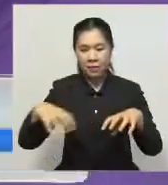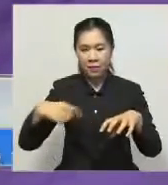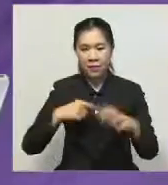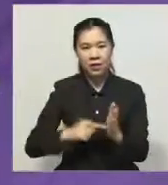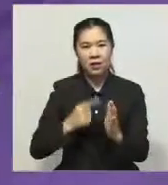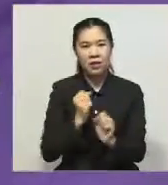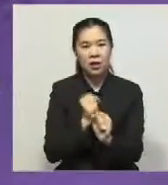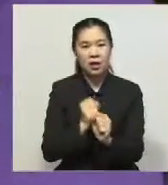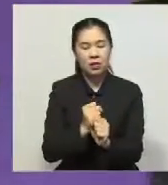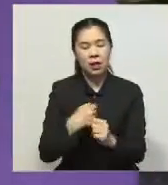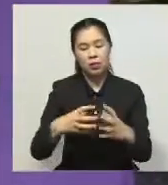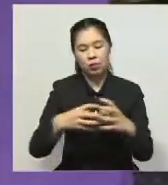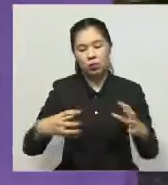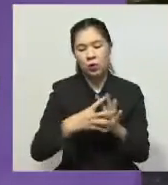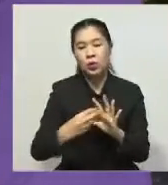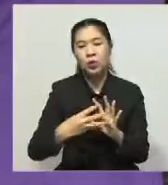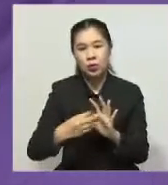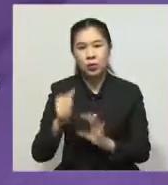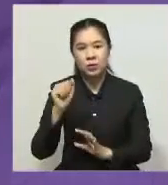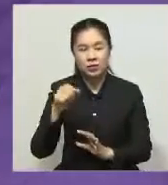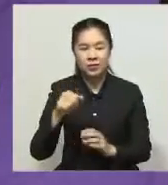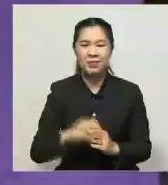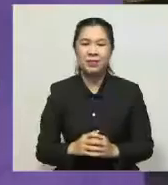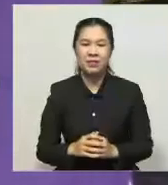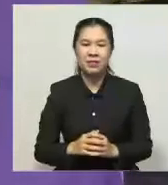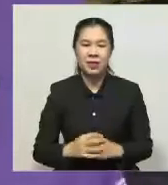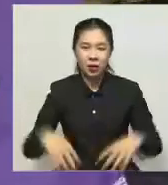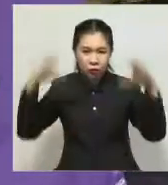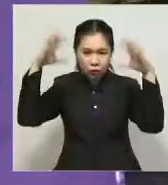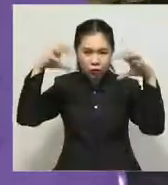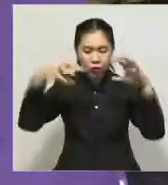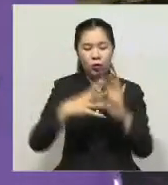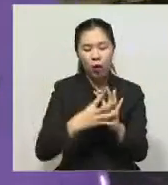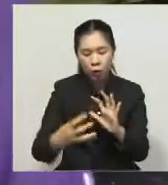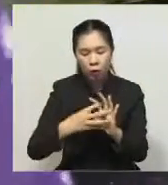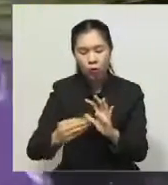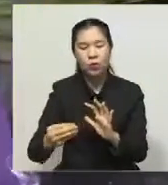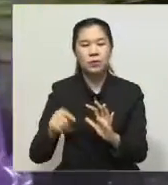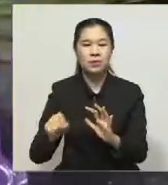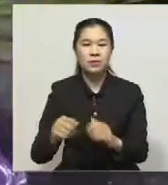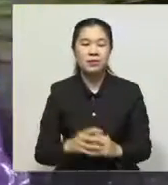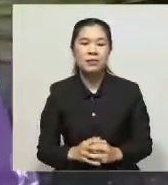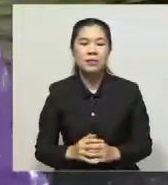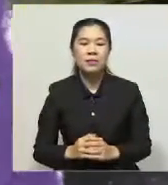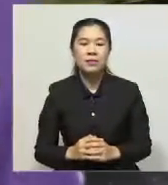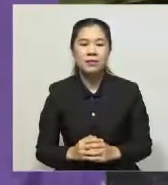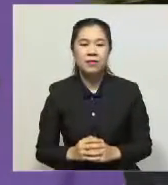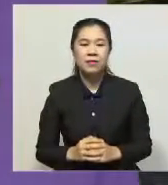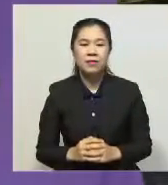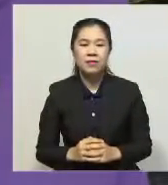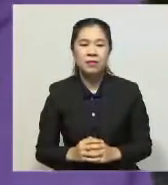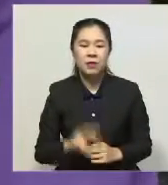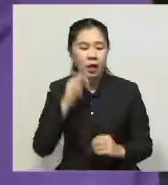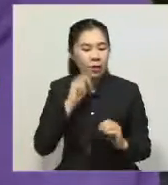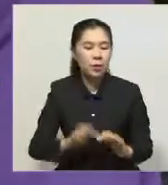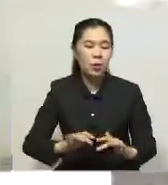ว่าตอนน ี้ เห็นชาวบ้านเริ ่ มส ู บน้ำออก น้ำก็เริ่มน้ำมันเยอะออกทุกบ้านพอฝนตกเราก็สูบออก เลยเลี้ยงมาให้ไม่ให้น้ำในนาม ไม่ให้มัน